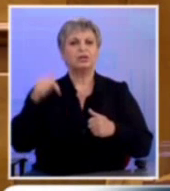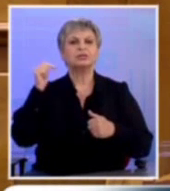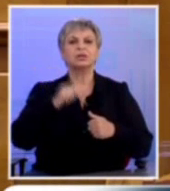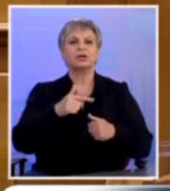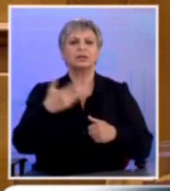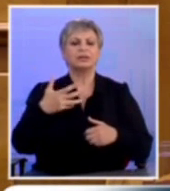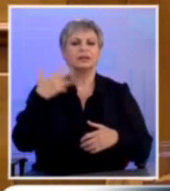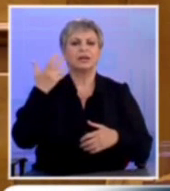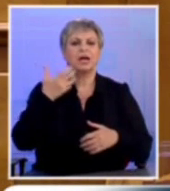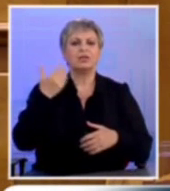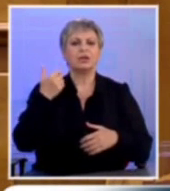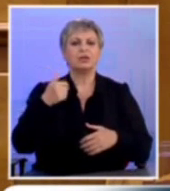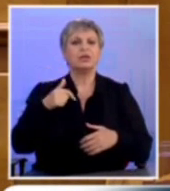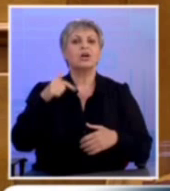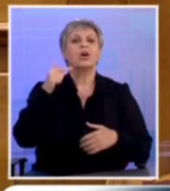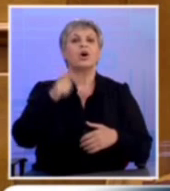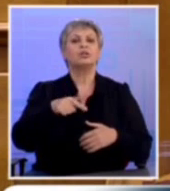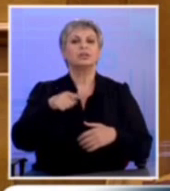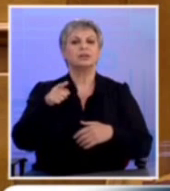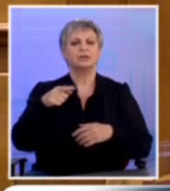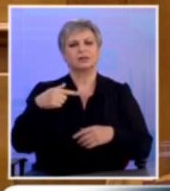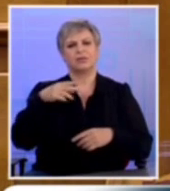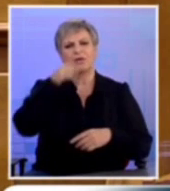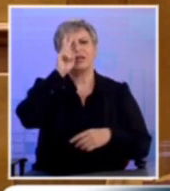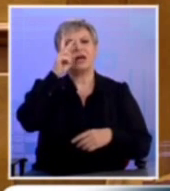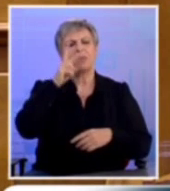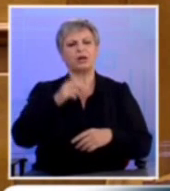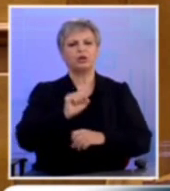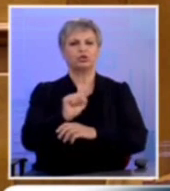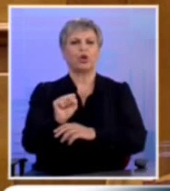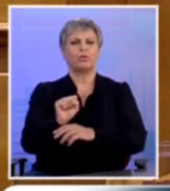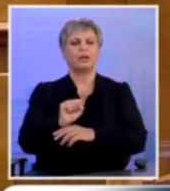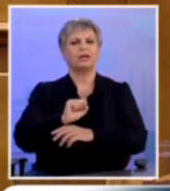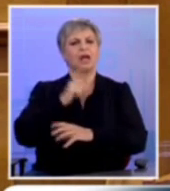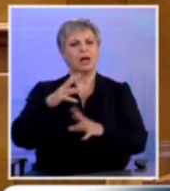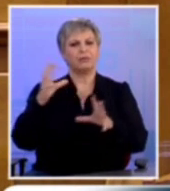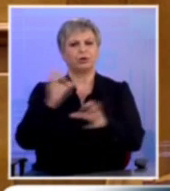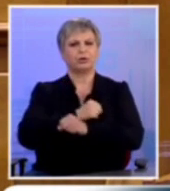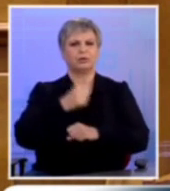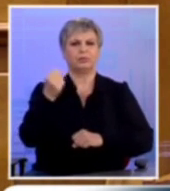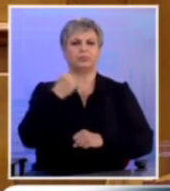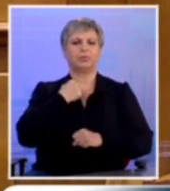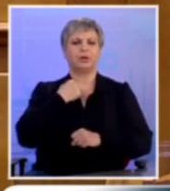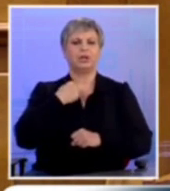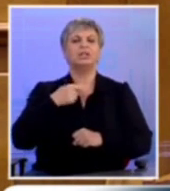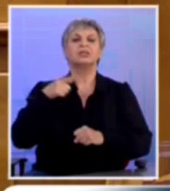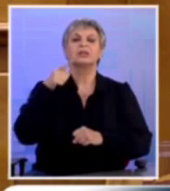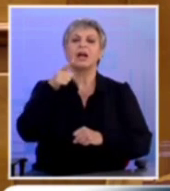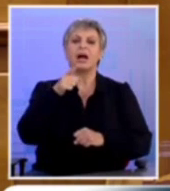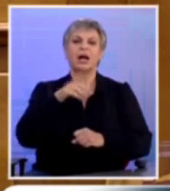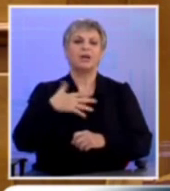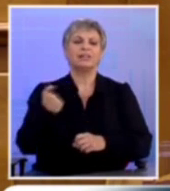σημαίνει ότι θα του περάσει του Σόιμπλε. Θα περάσει στους πιο επιθετικούς κύκλους της Ευρώπης, στους ομογάλακτους